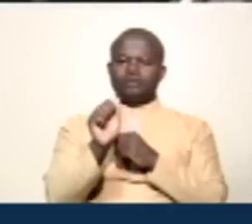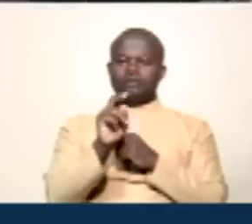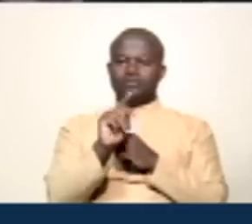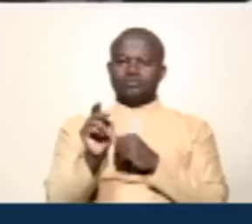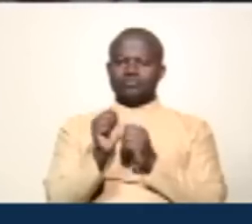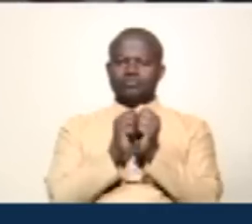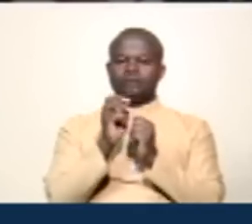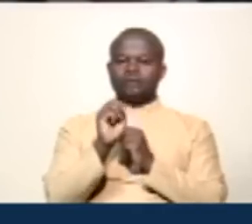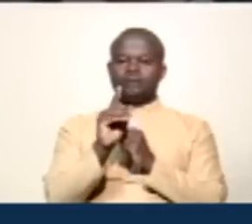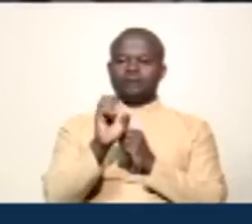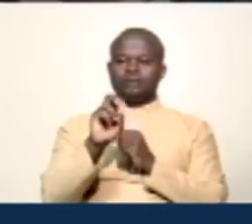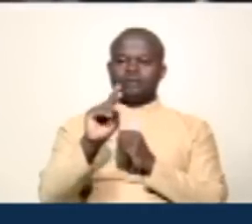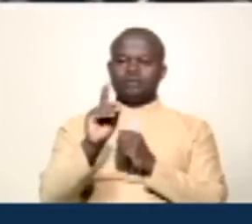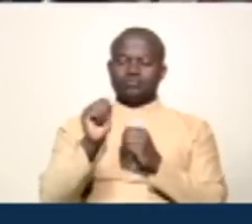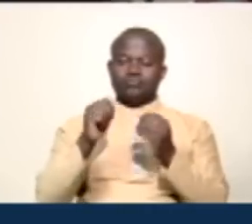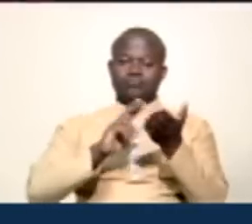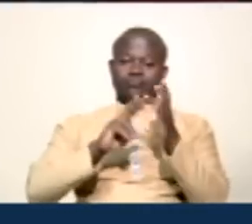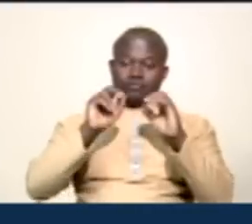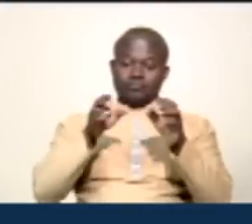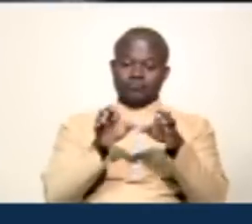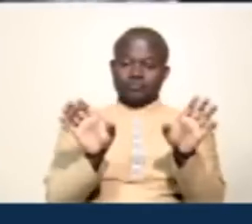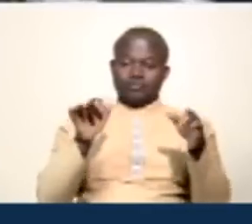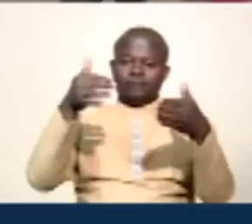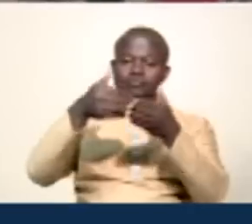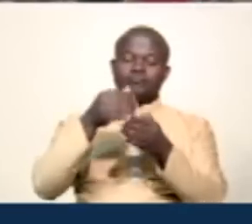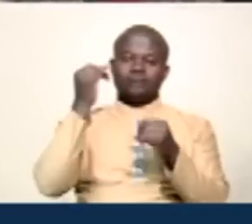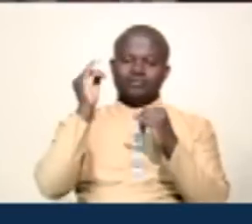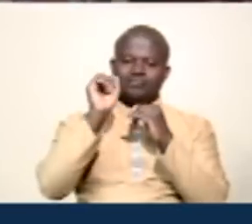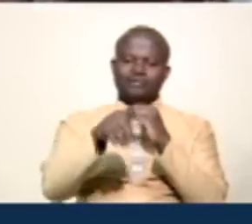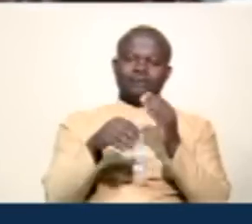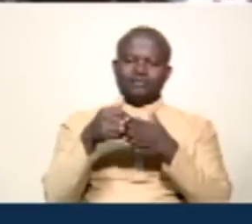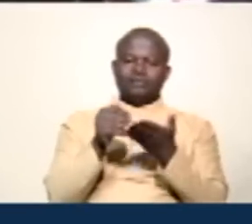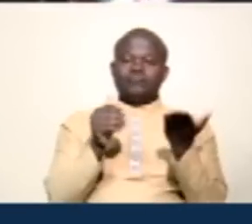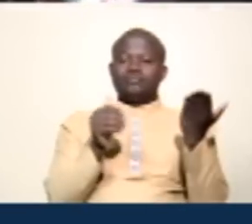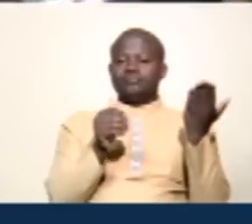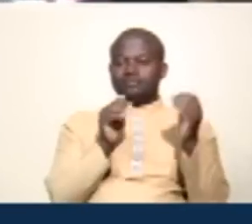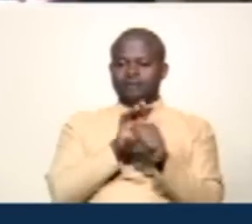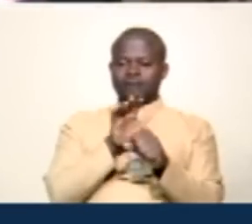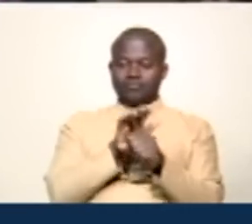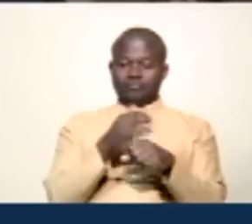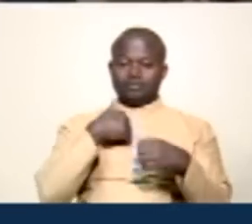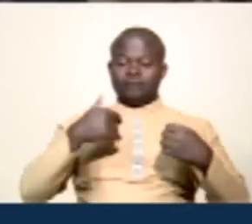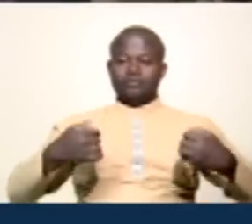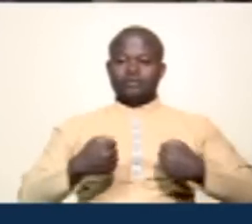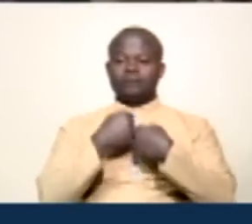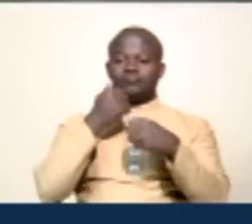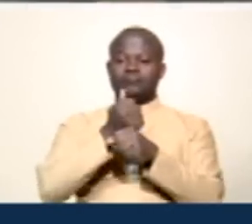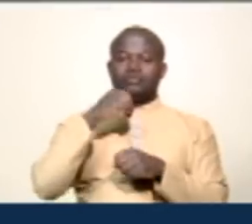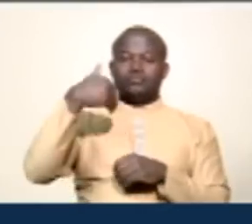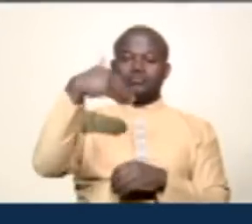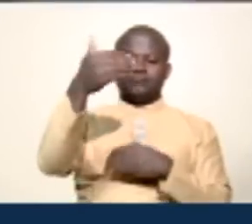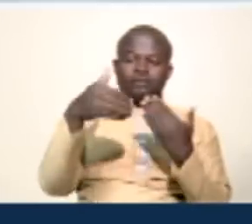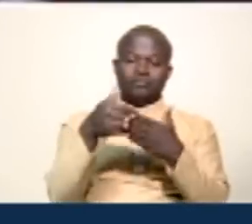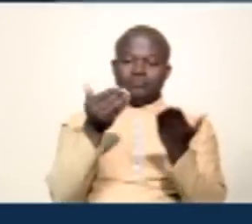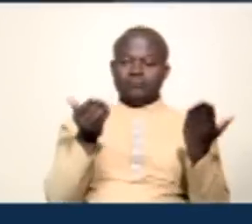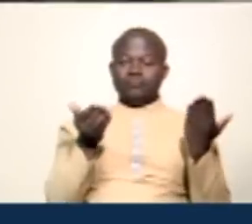Mudende. Aba bahamya ko amacakubiri yarabagejeje kure, yarasaretse benshi, bigira ingaruka ku kazi kabo ka buri munsi,